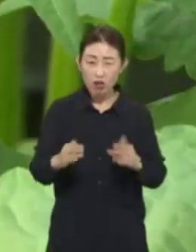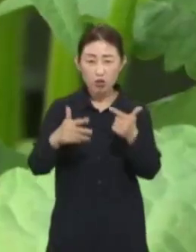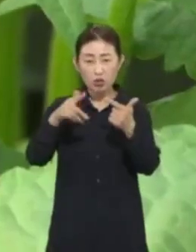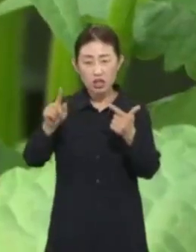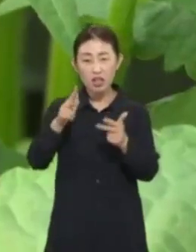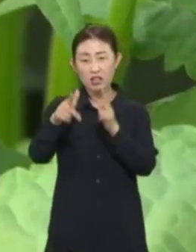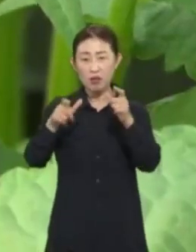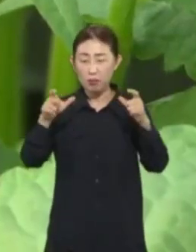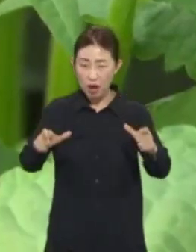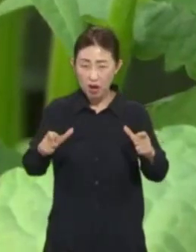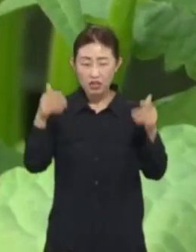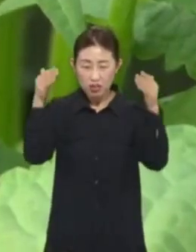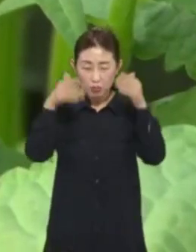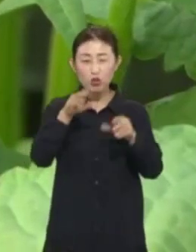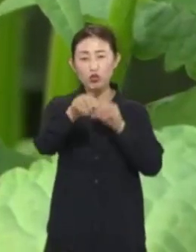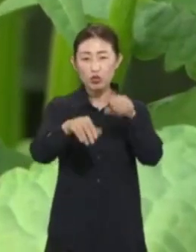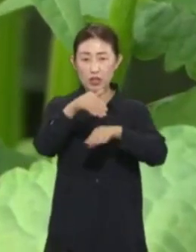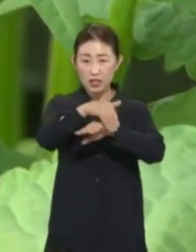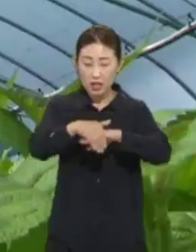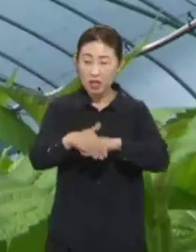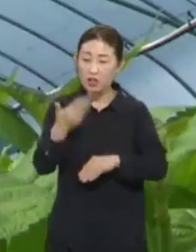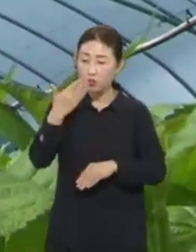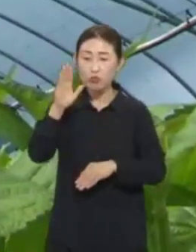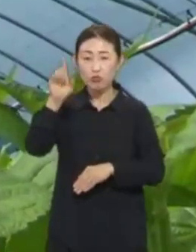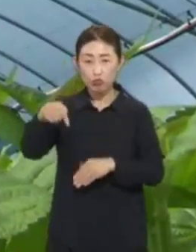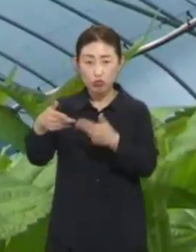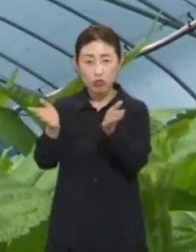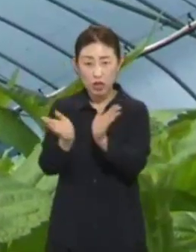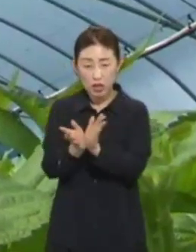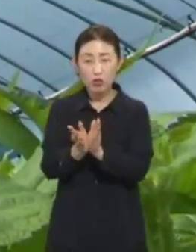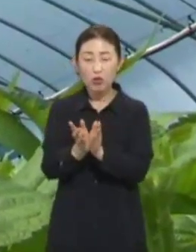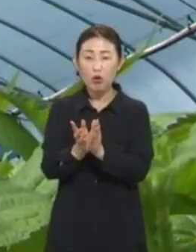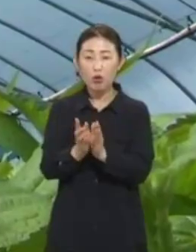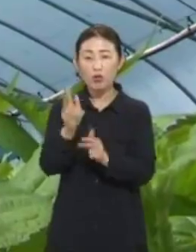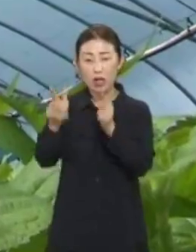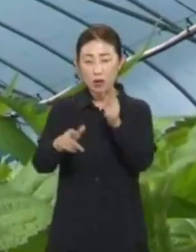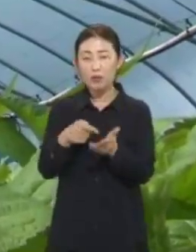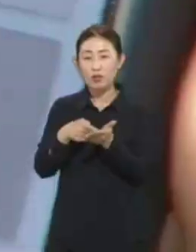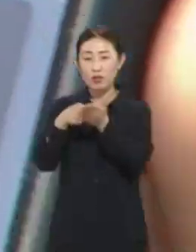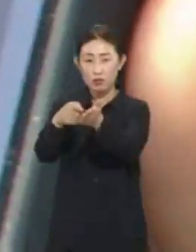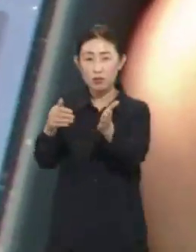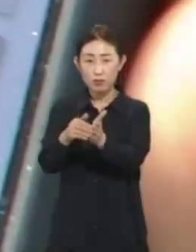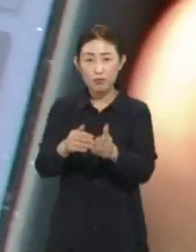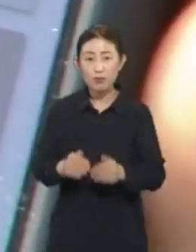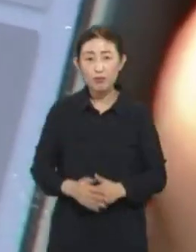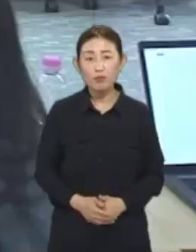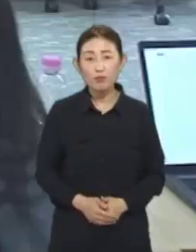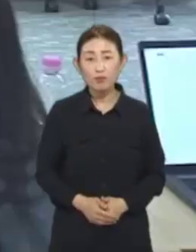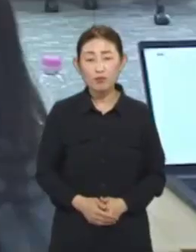단지를 육성할 계획으로 농림축산식품부 공모에도 도전했습니다.